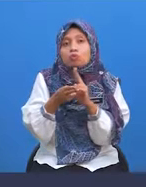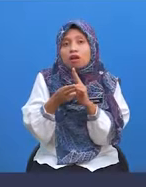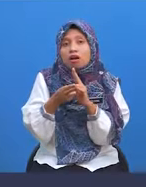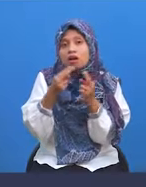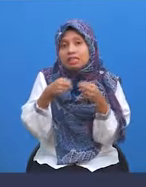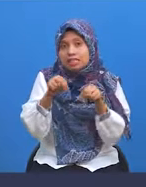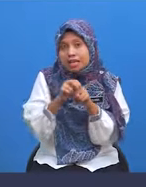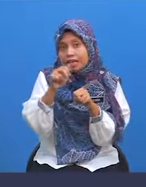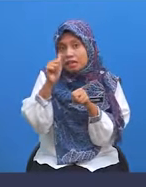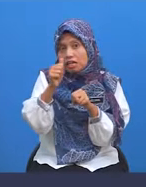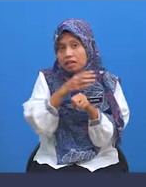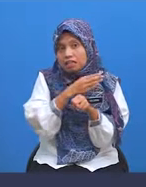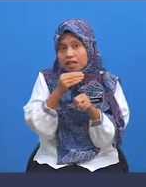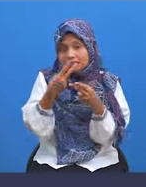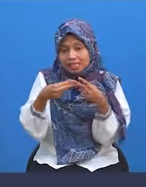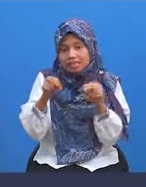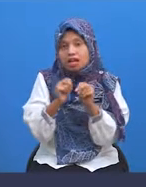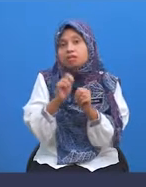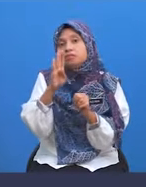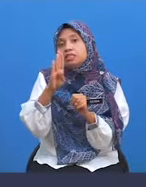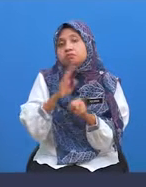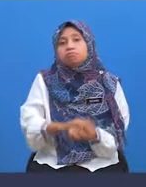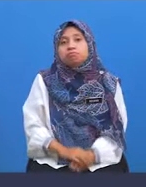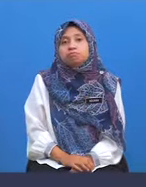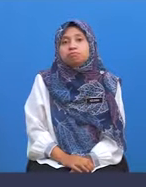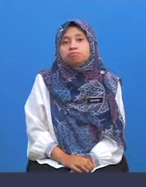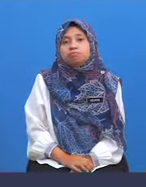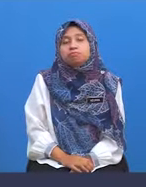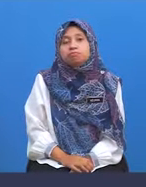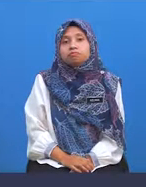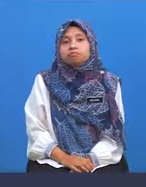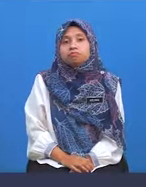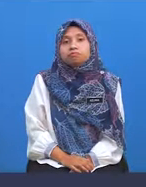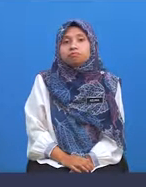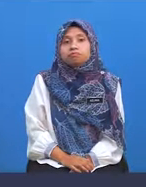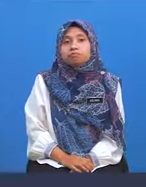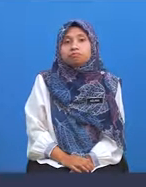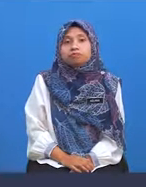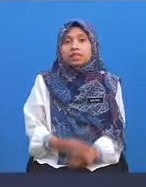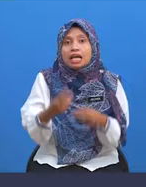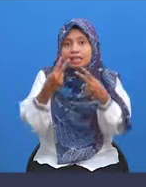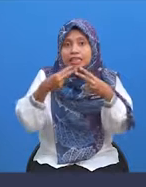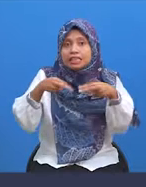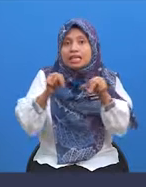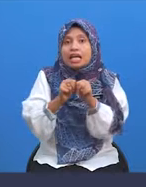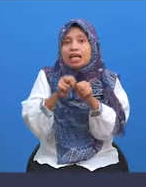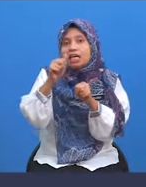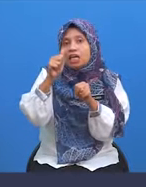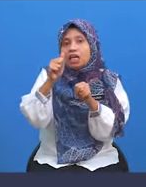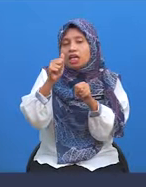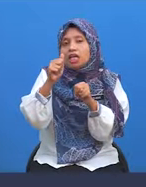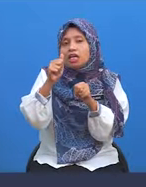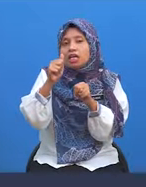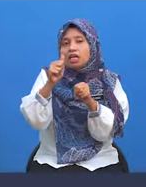Nilai A akan mempengaruhi nilai amplitude dan nilai B mempengaruhi bilangan kala pada graf